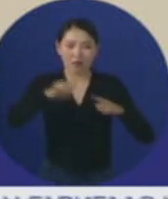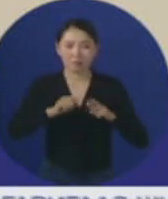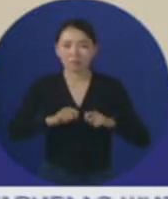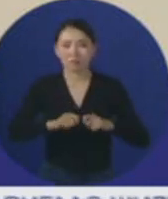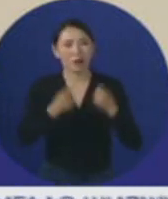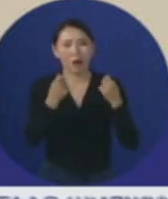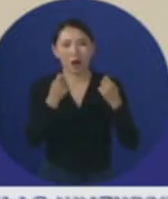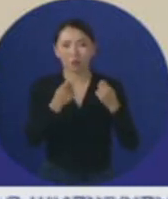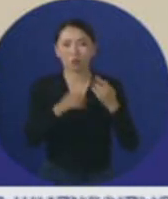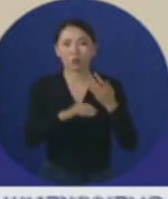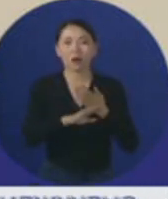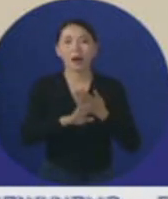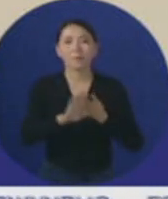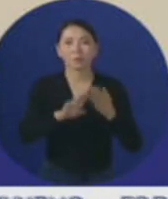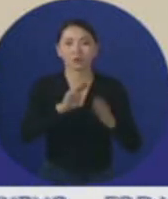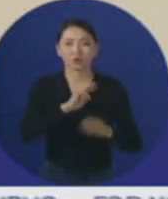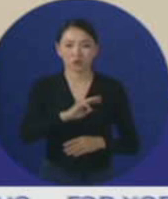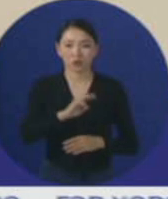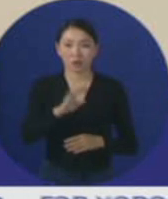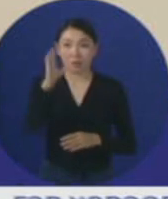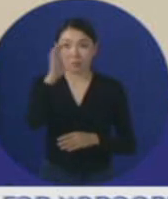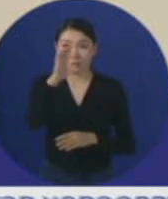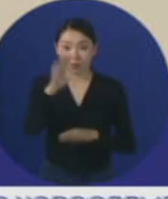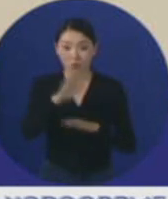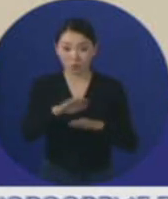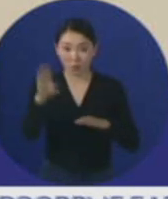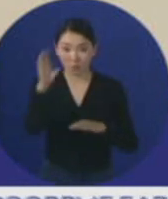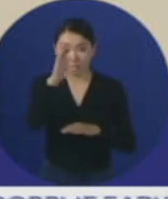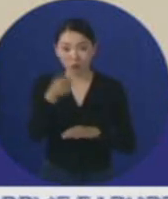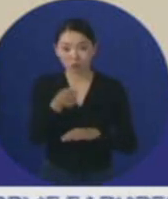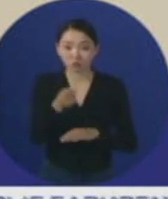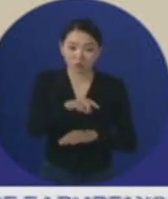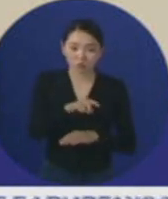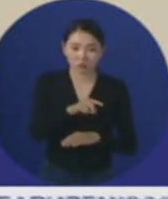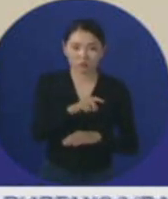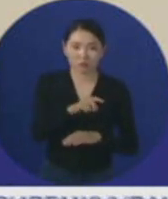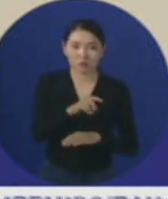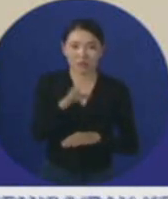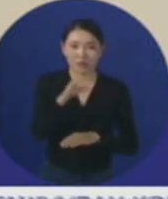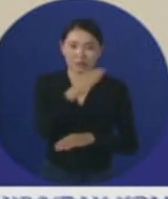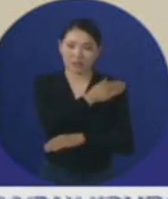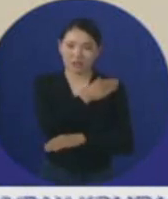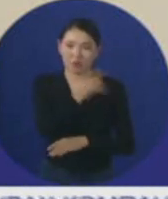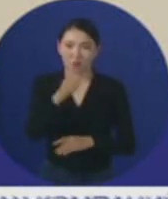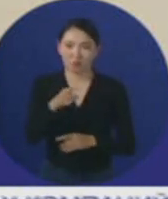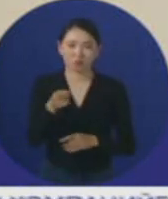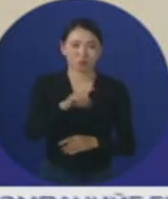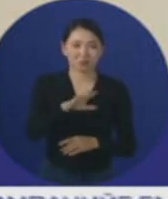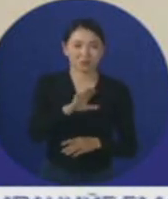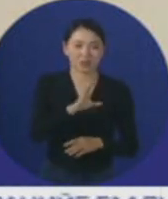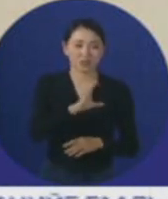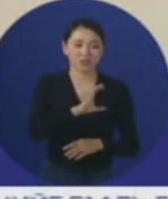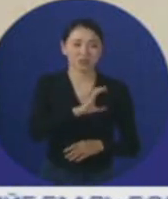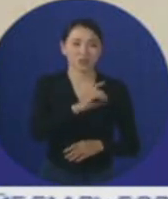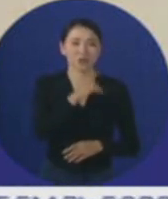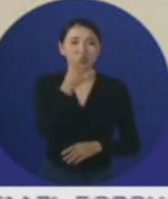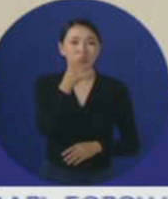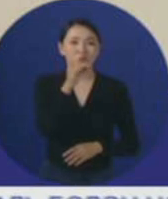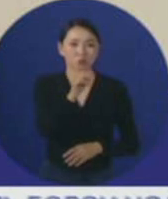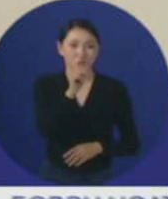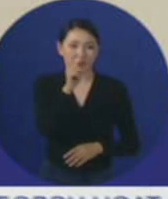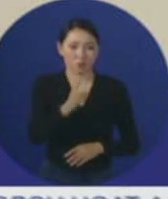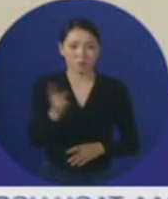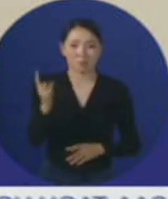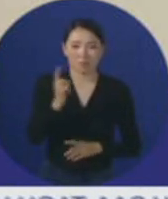мөднэс яг хүүхдийн байгууллагын дэргэд цагдаагийн албан агчийн дэргэд биш сэтгэл зүйчтэйгээр бас мэдүүлэг авах